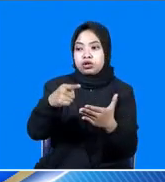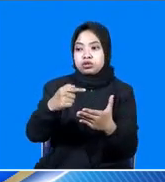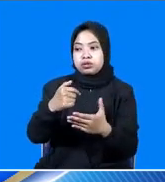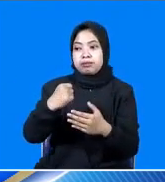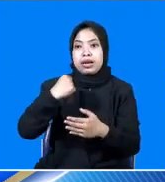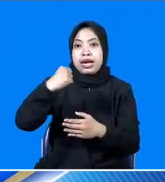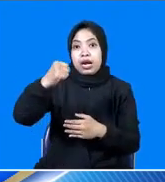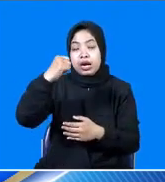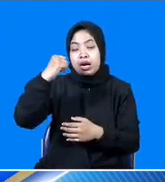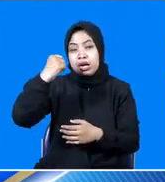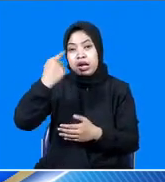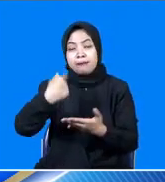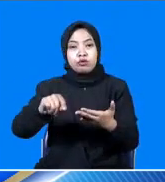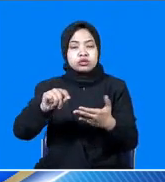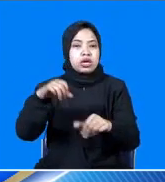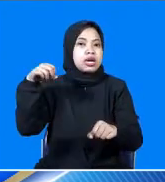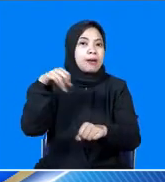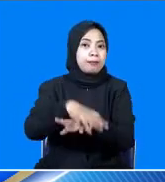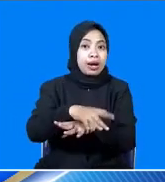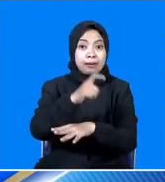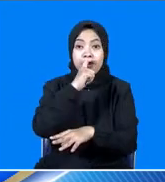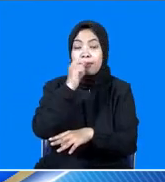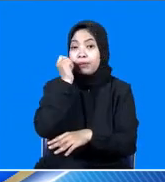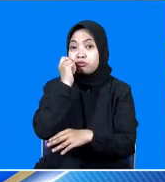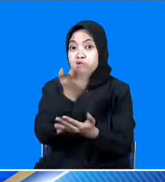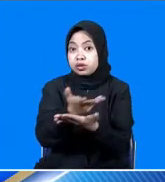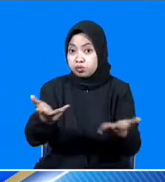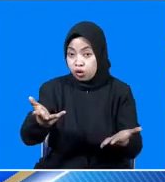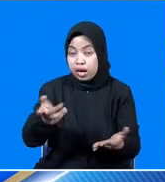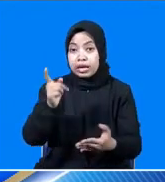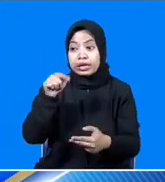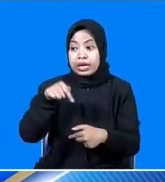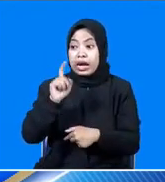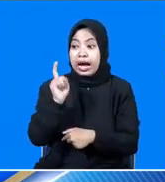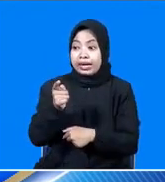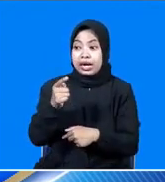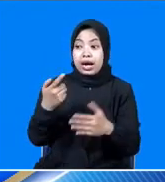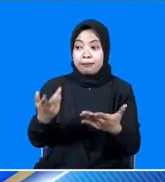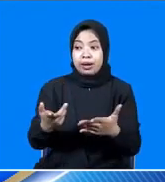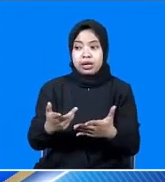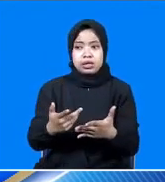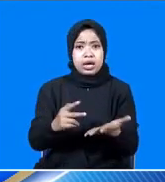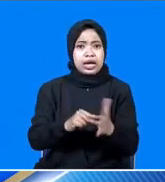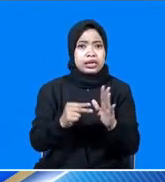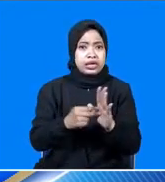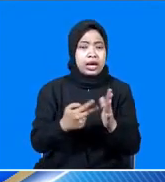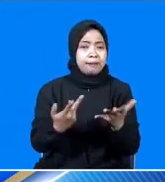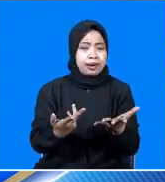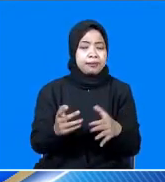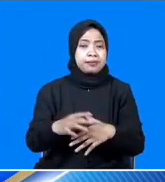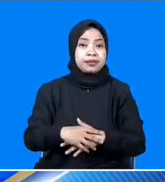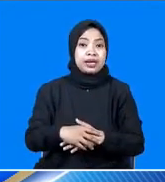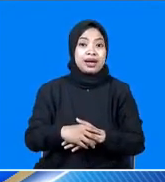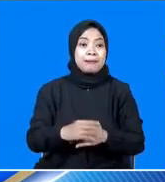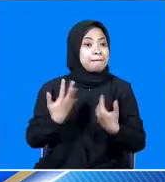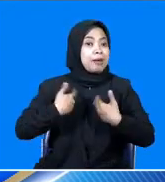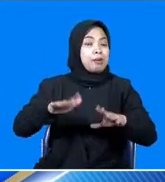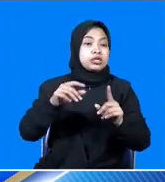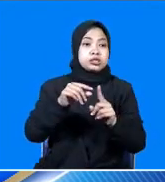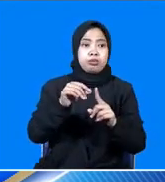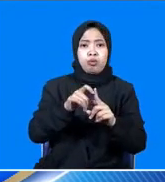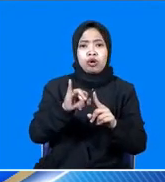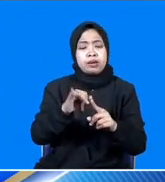kampus merdeka dan berbagai inovasi jadi dampaknya bapak ibu dengan ada ini semakin semakin bebas